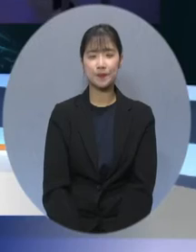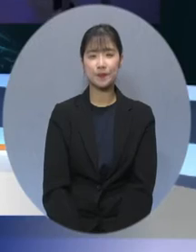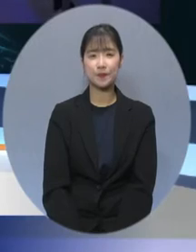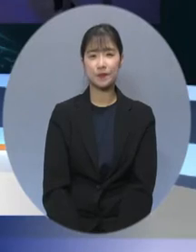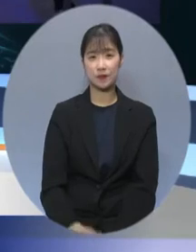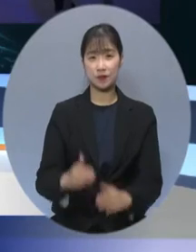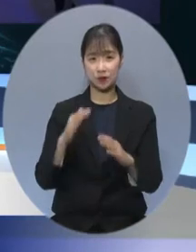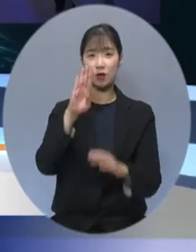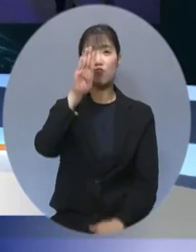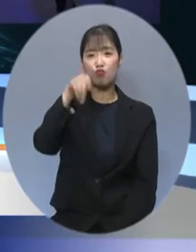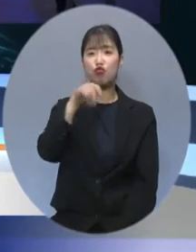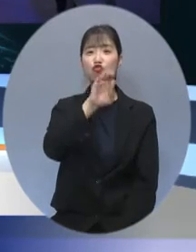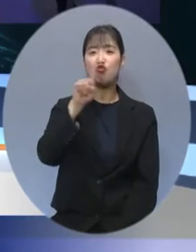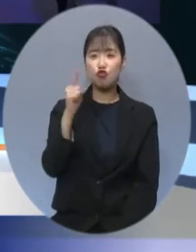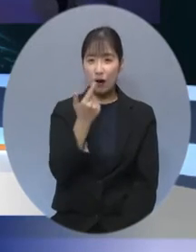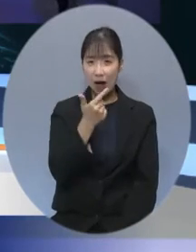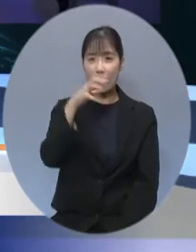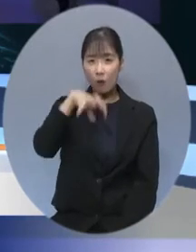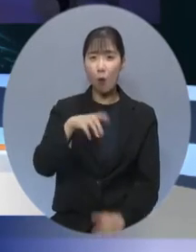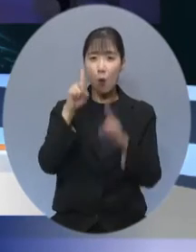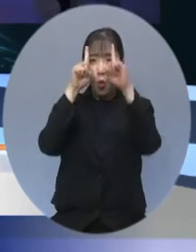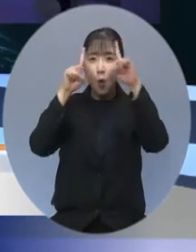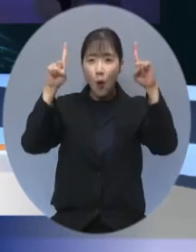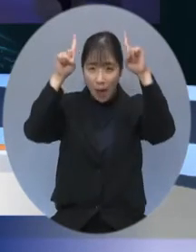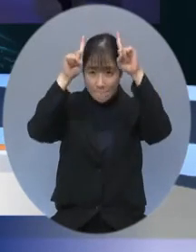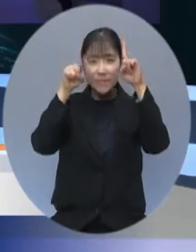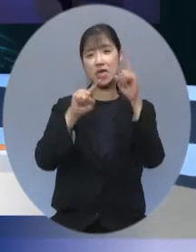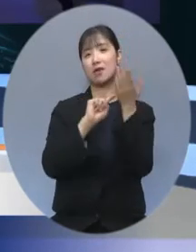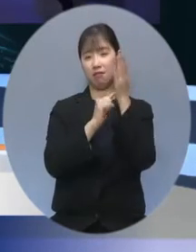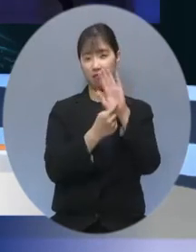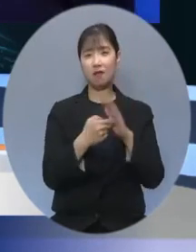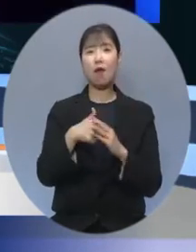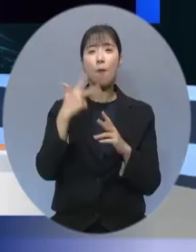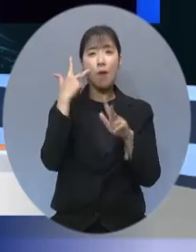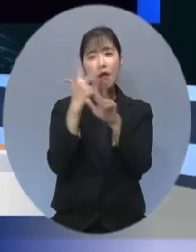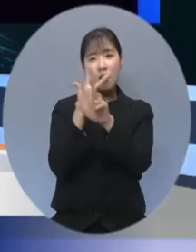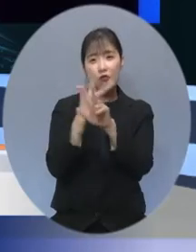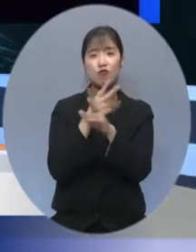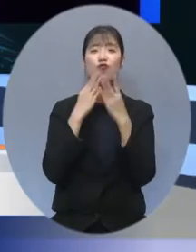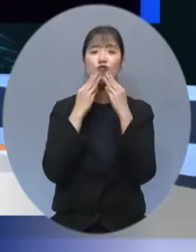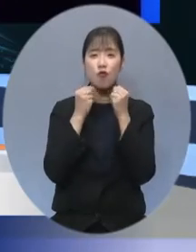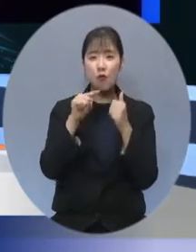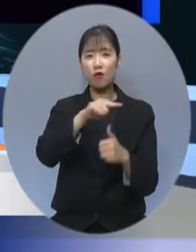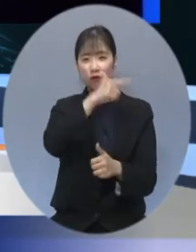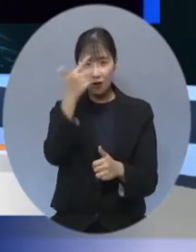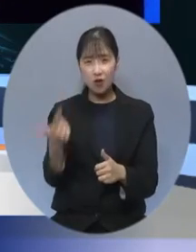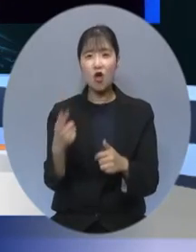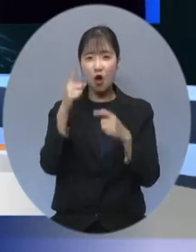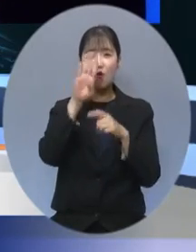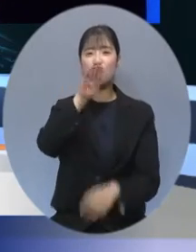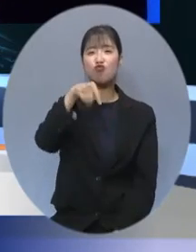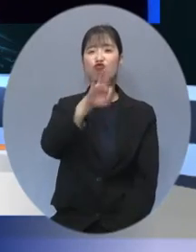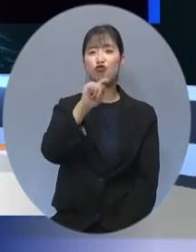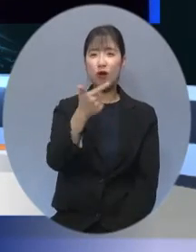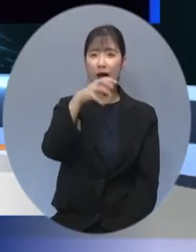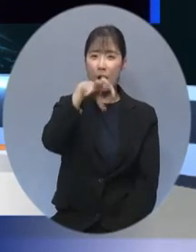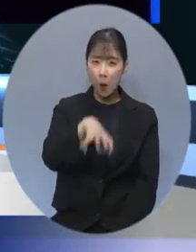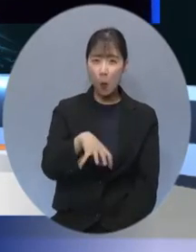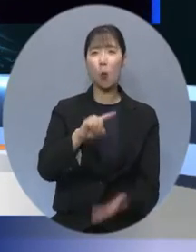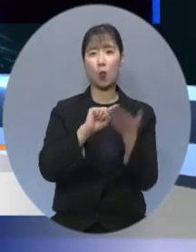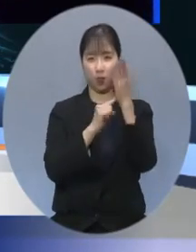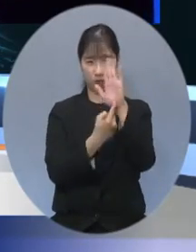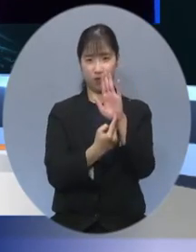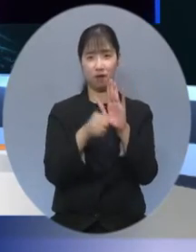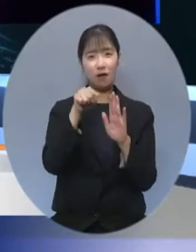전북 부안에 도깨비가 출몰했습니다. 매주 토요일 저녁 전북 부안의 매창공원에서 볼 수 있는데요. 공연